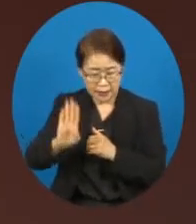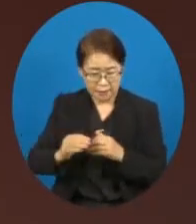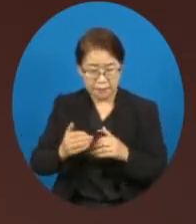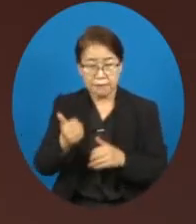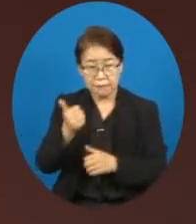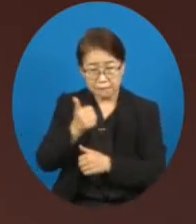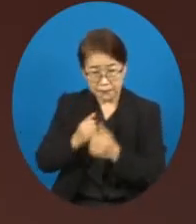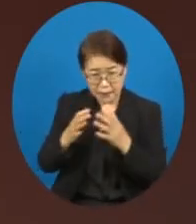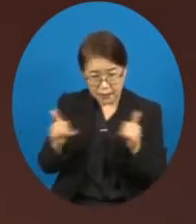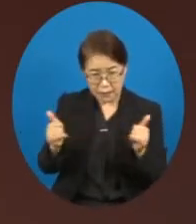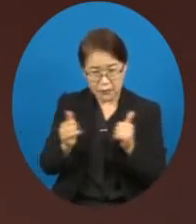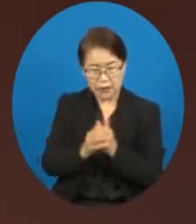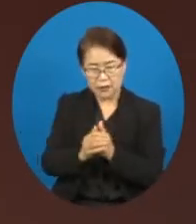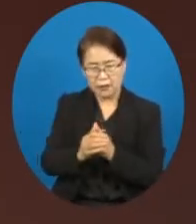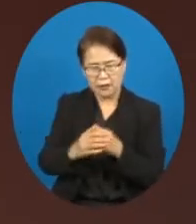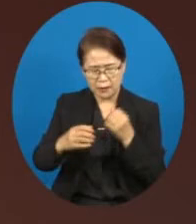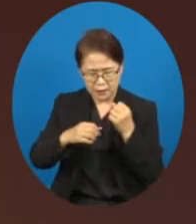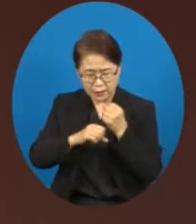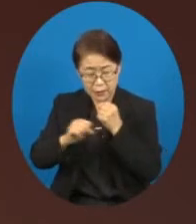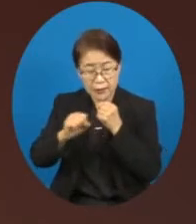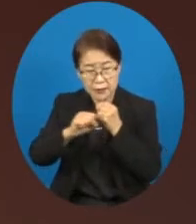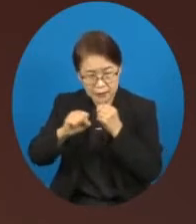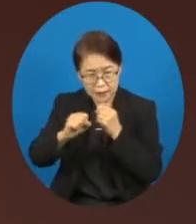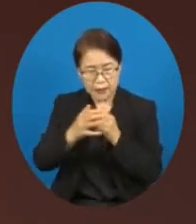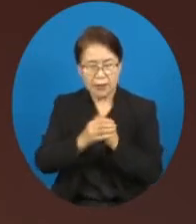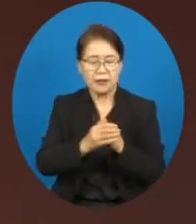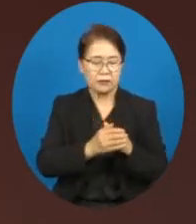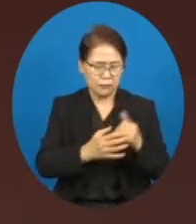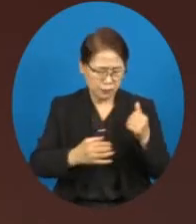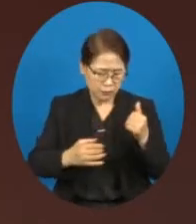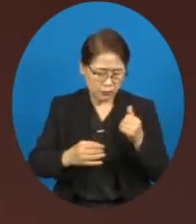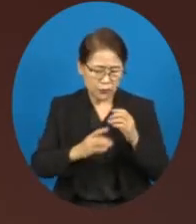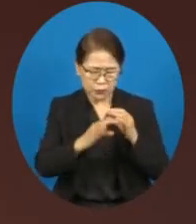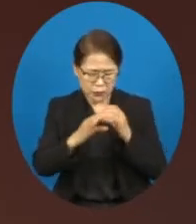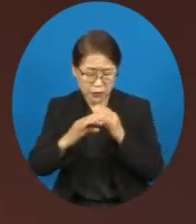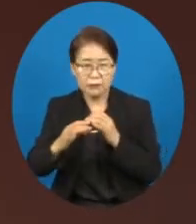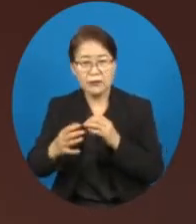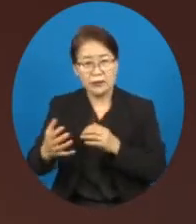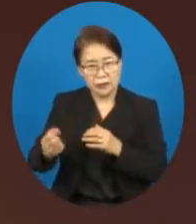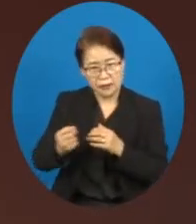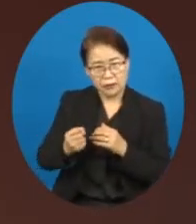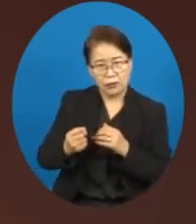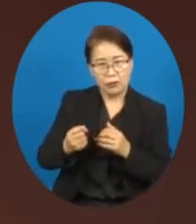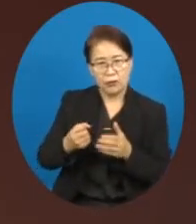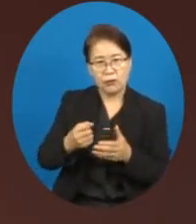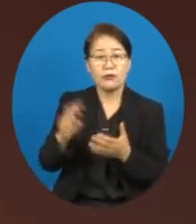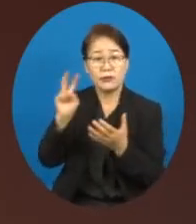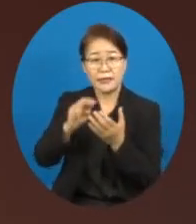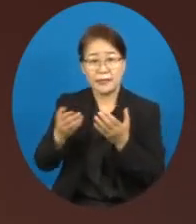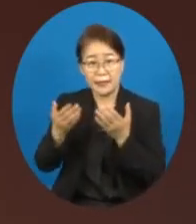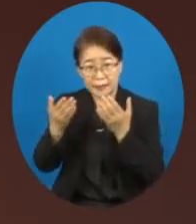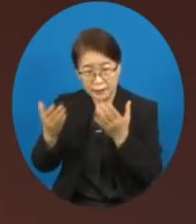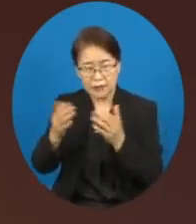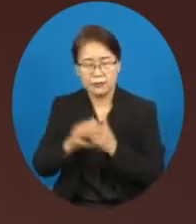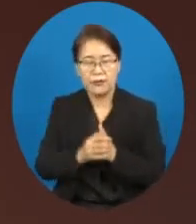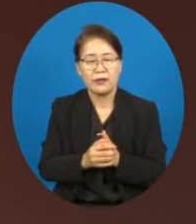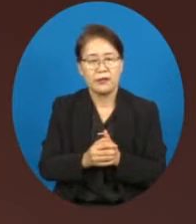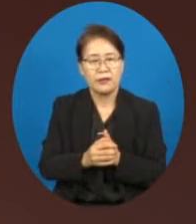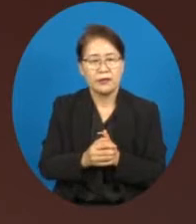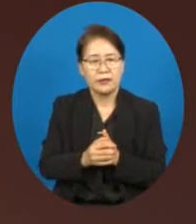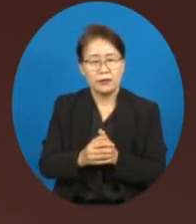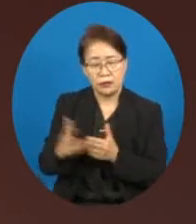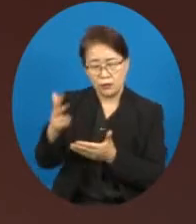제금을 들고 여호와를 찬양을 했습니다. 그 주춧돌이 놓여진 현장을 보면서 이스라엘 백성들도 함께